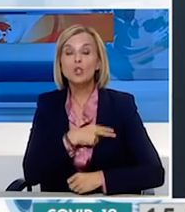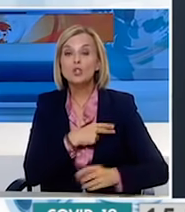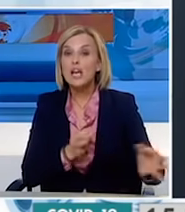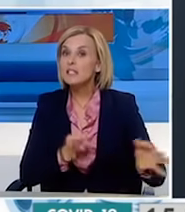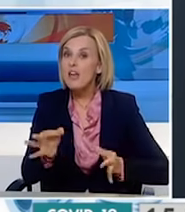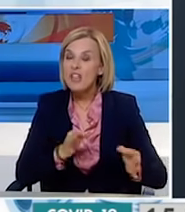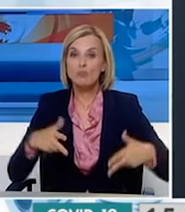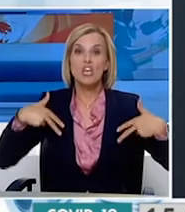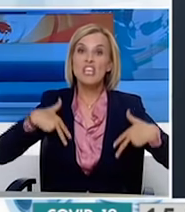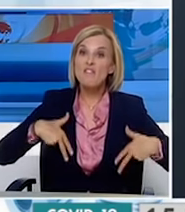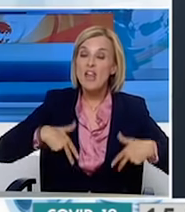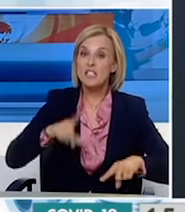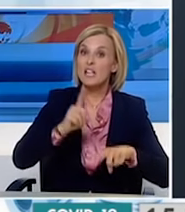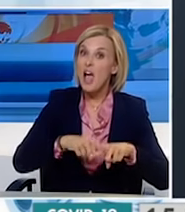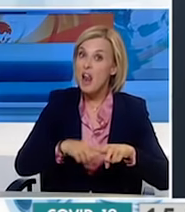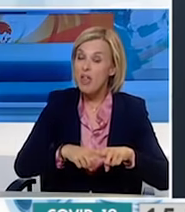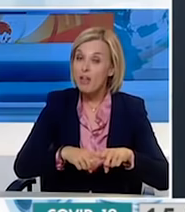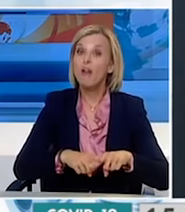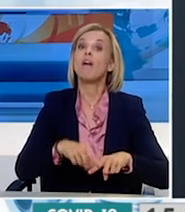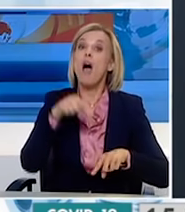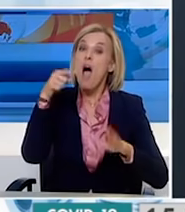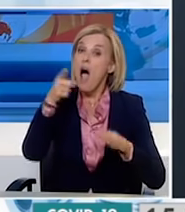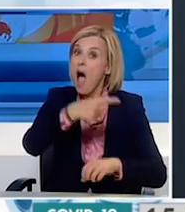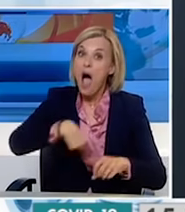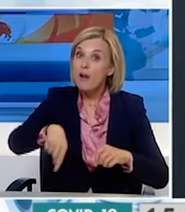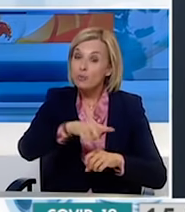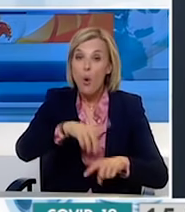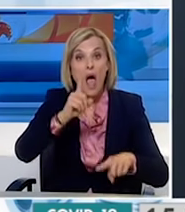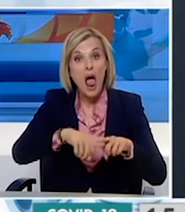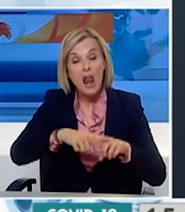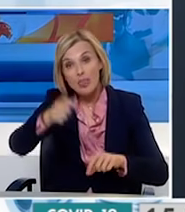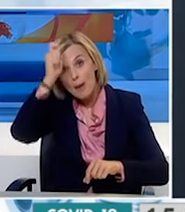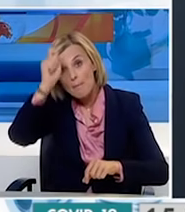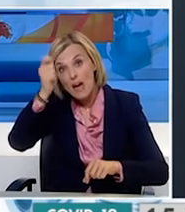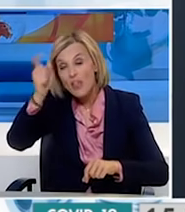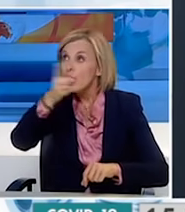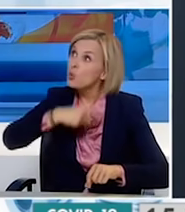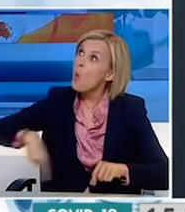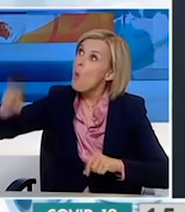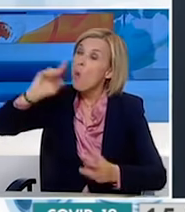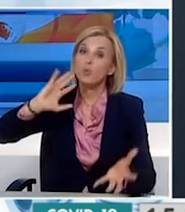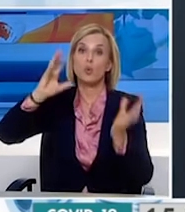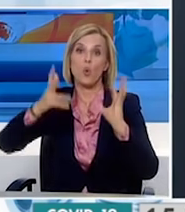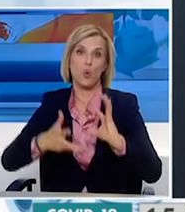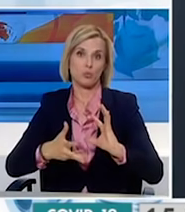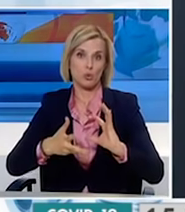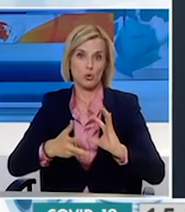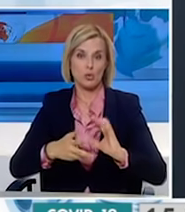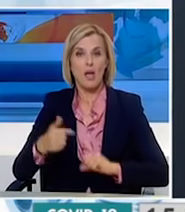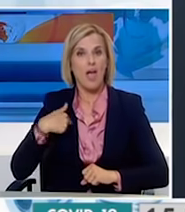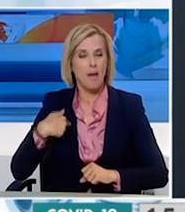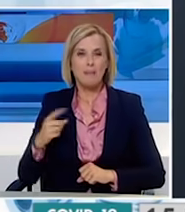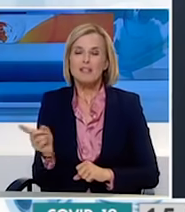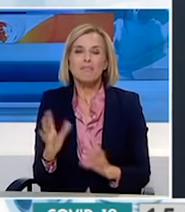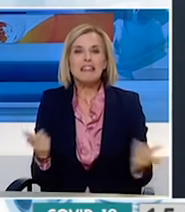μας θετικό παράδειγμα σε όλο τον κόσμο. Αυτό δεν σημαίνει ότι δεν μπορούμε να ζήσουμε κι εμείς δραματικές στιγμές. Ούτε αντίσταση